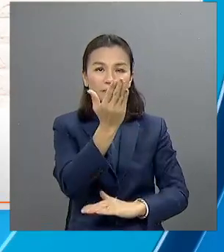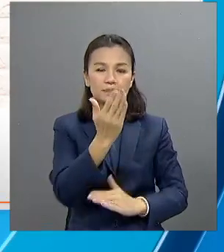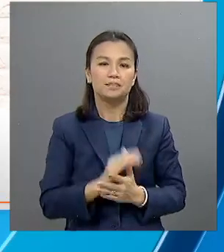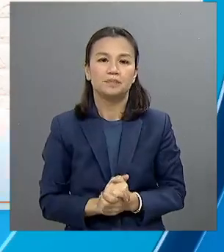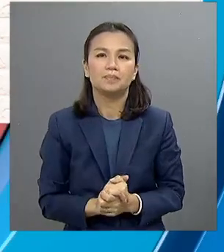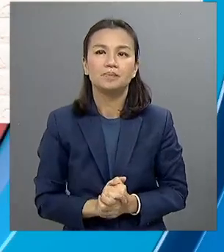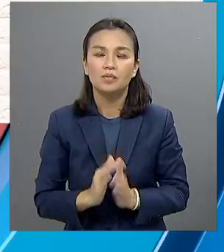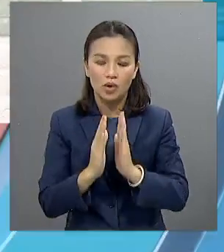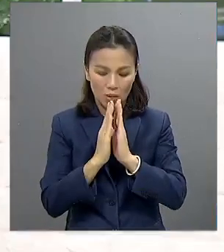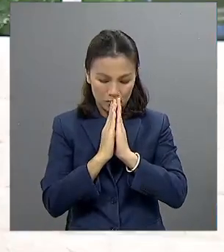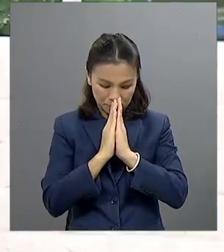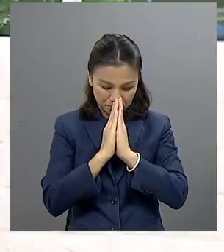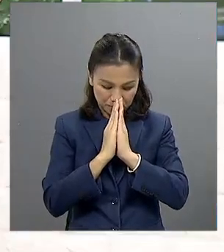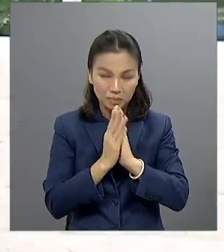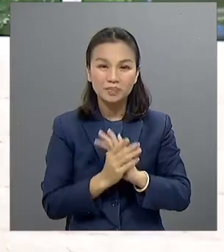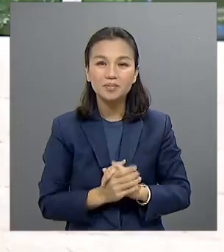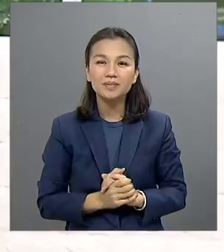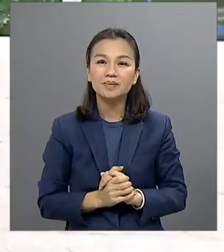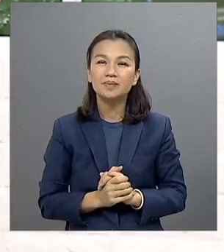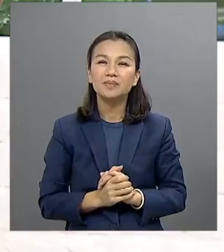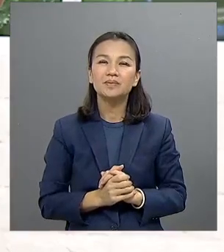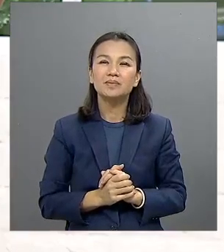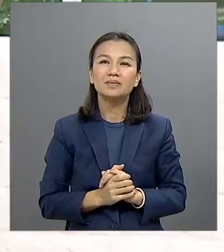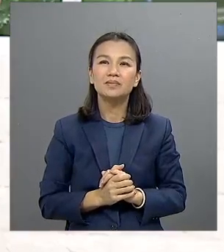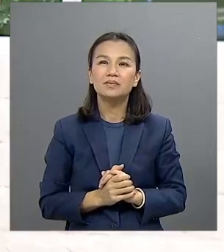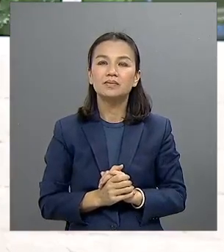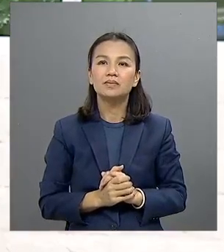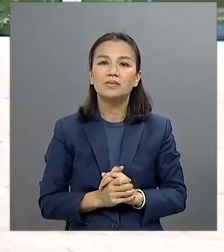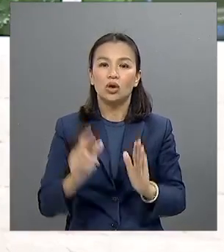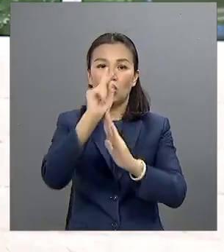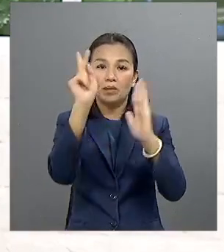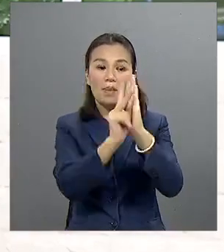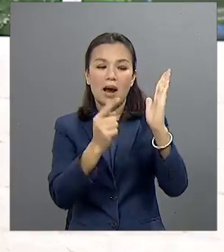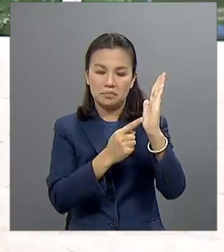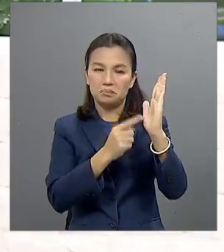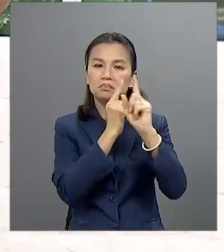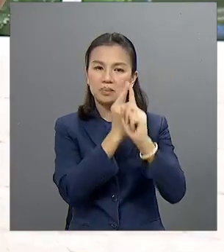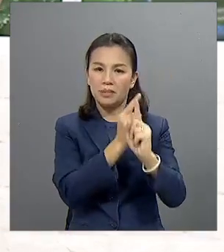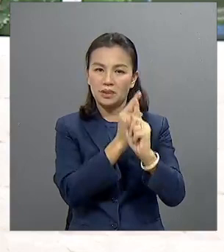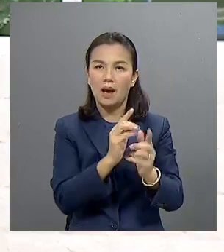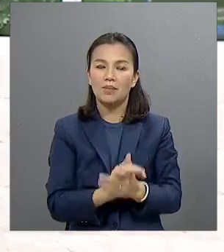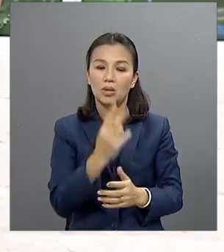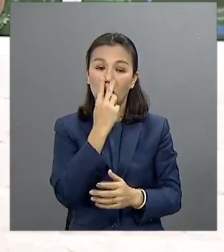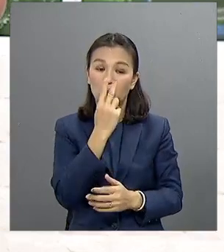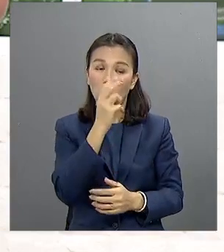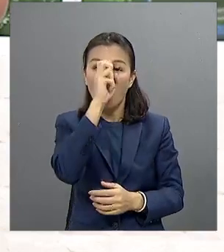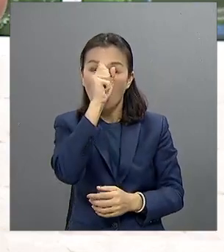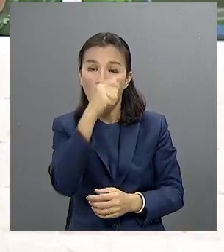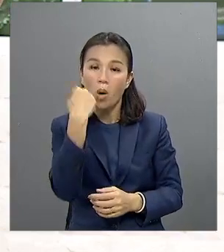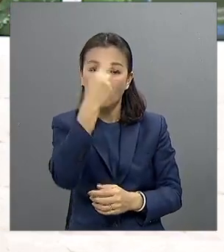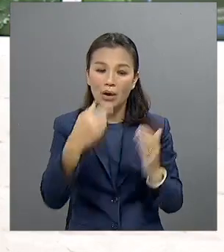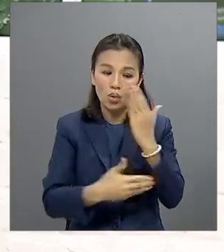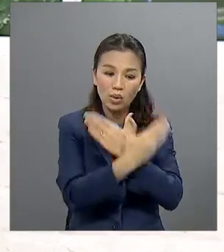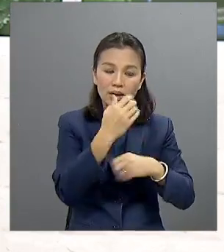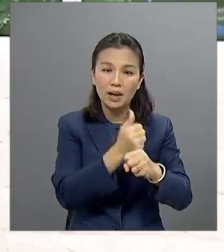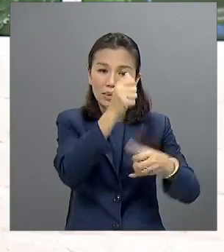ค่ะก็ไปว่ากันไปตามตัวบทกฎหมายนะคะเรื่องนี้พิสูจน์สิทธิ์กันค่ะ ป้ายต่อไปคุณผู้ชมคะ